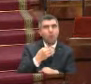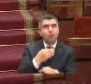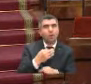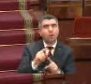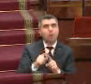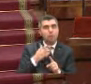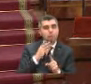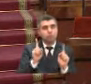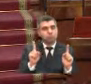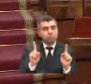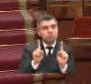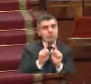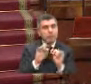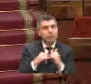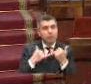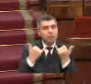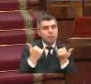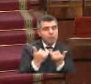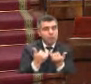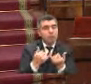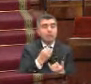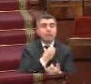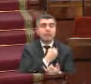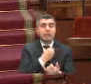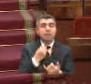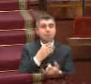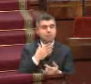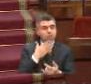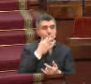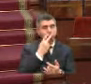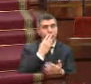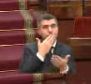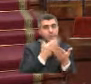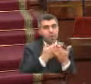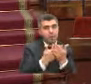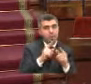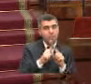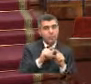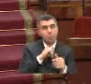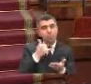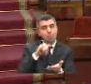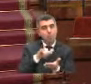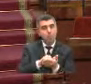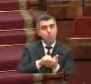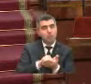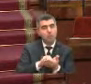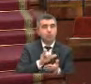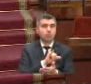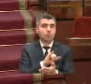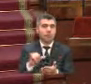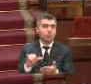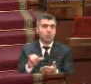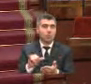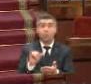مشكورين. الأطر الطبية ترفض معاينة الأموات، كذلك السلطات المحلية. لذلك السيد الوزير، ماذا أنتم